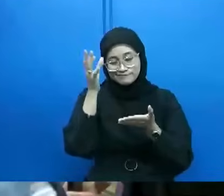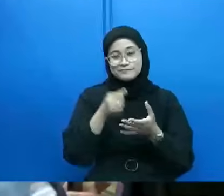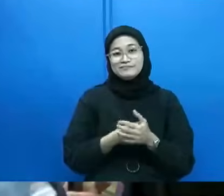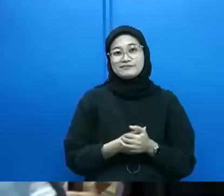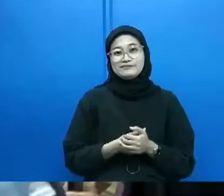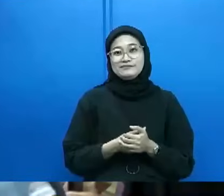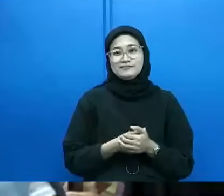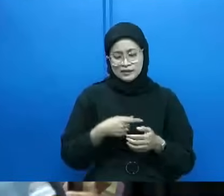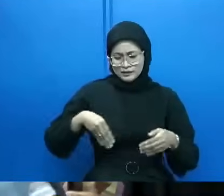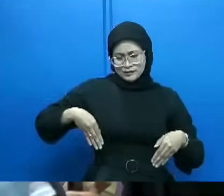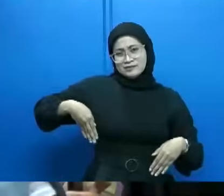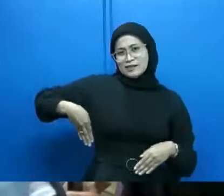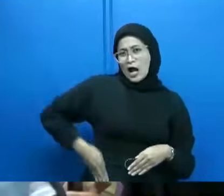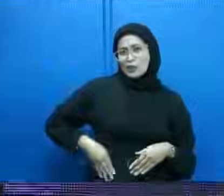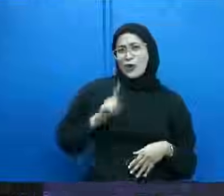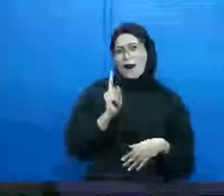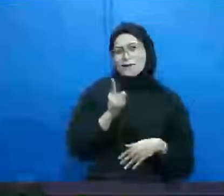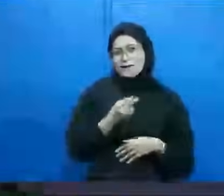Padahal saya bawa ini, di kantong saya sudah siapkan.